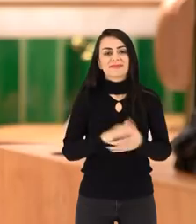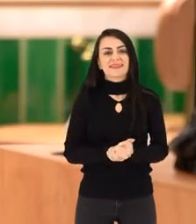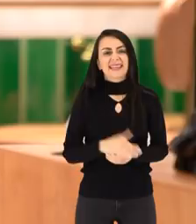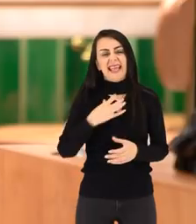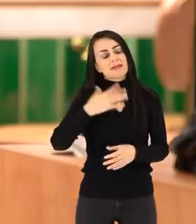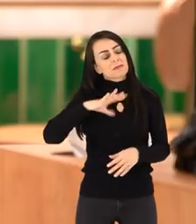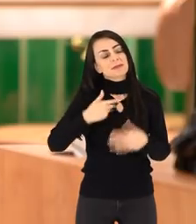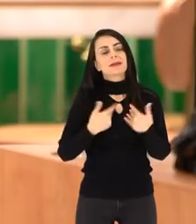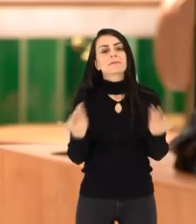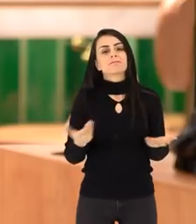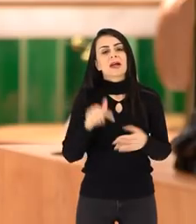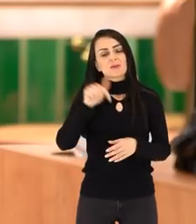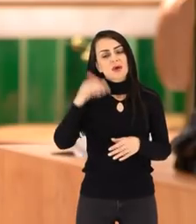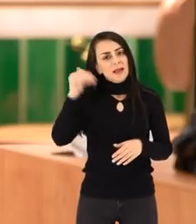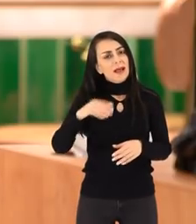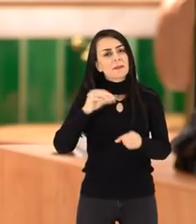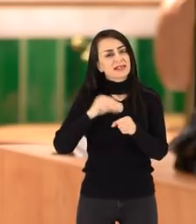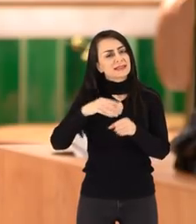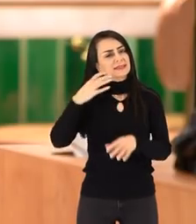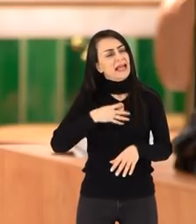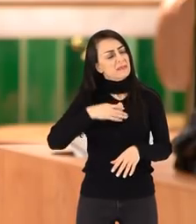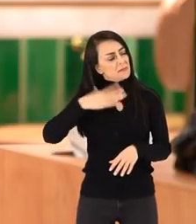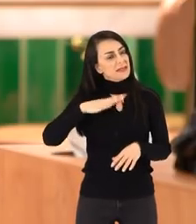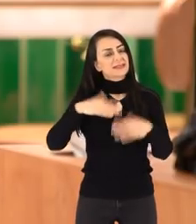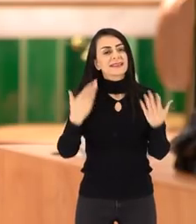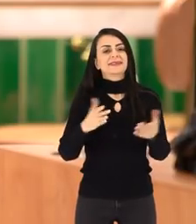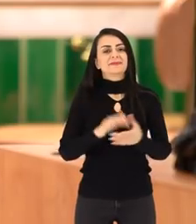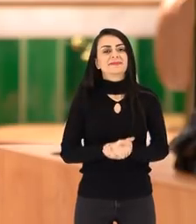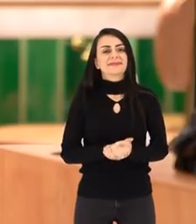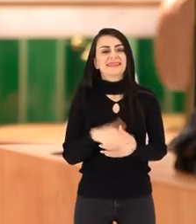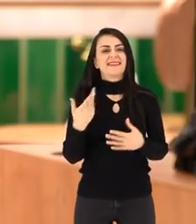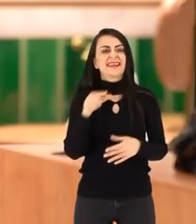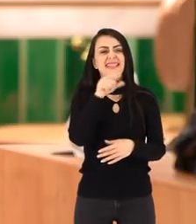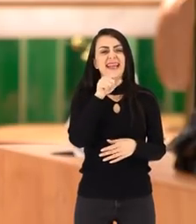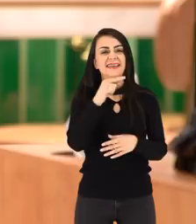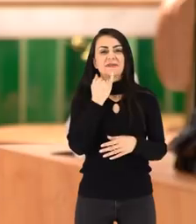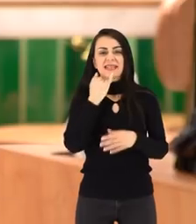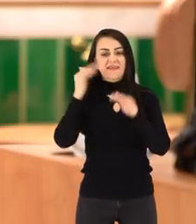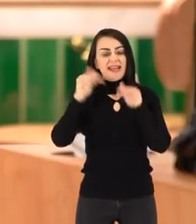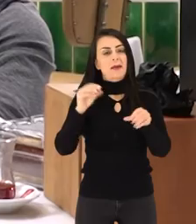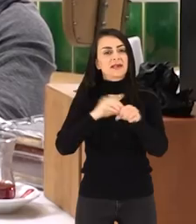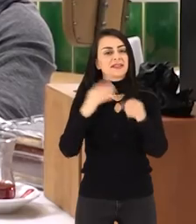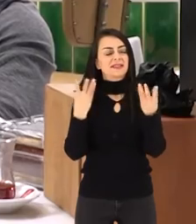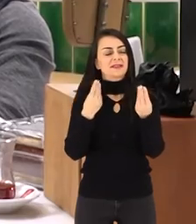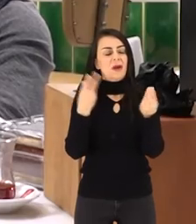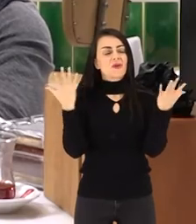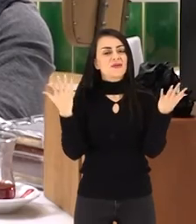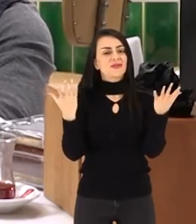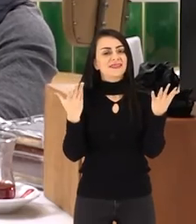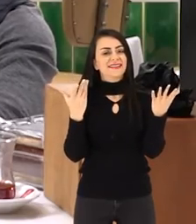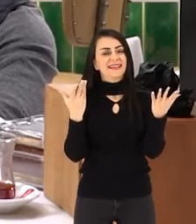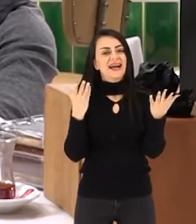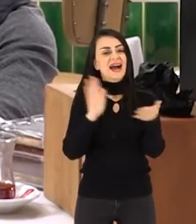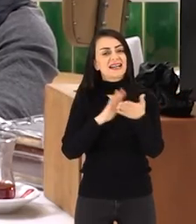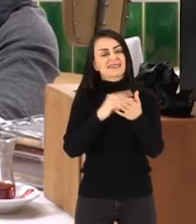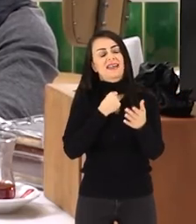istedim. Ben istedim evet. Yani site yönetimine kadar herkesten şey yaptı, aracılar soktu falan diye böyle saçma sapan bana şakalar yaptırıyorsun. Ben yaptım. Bunu